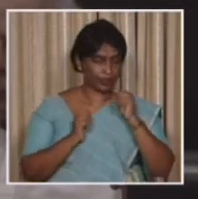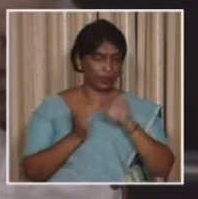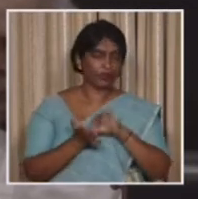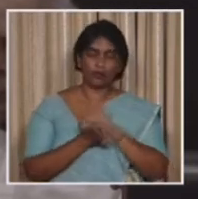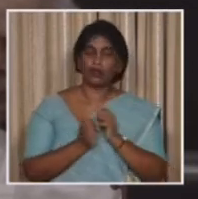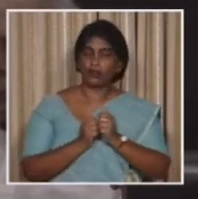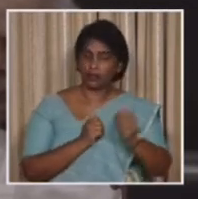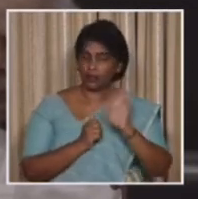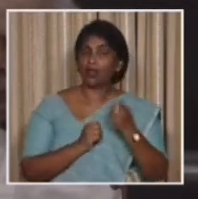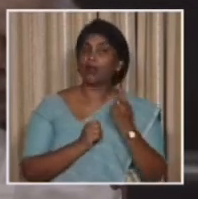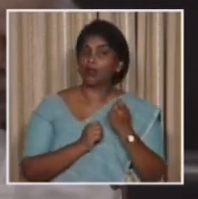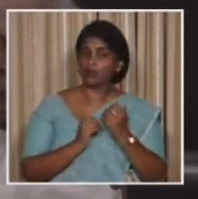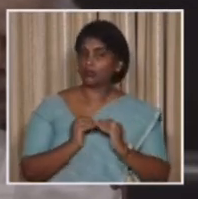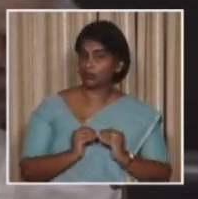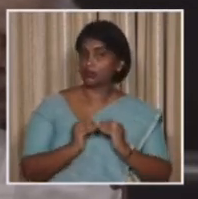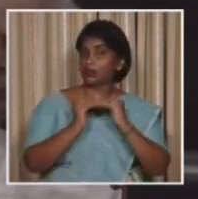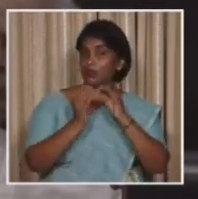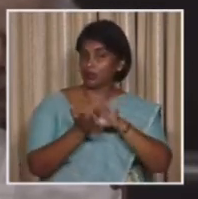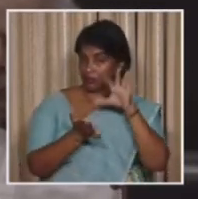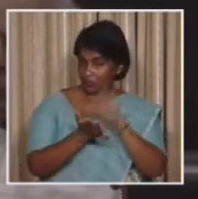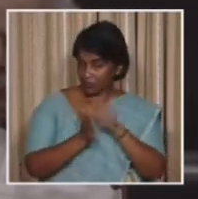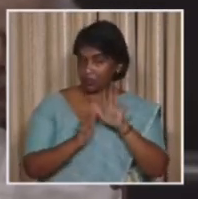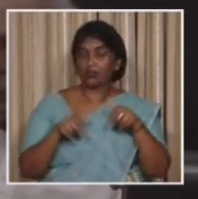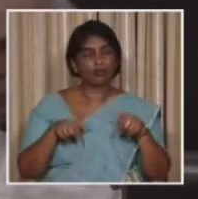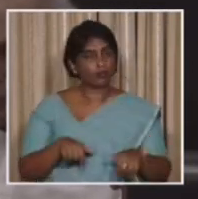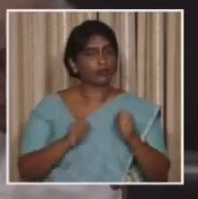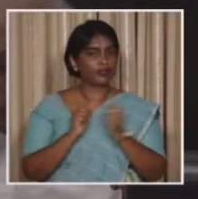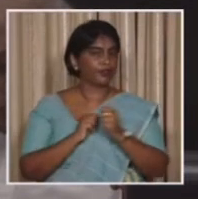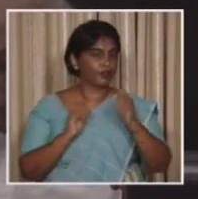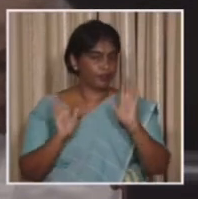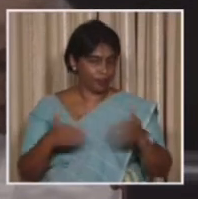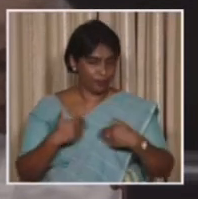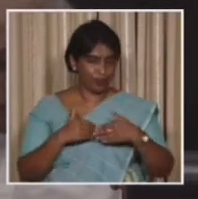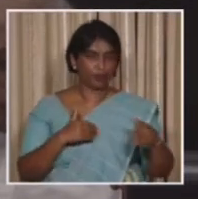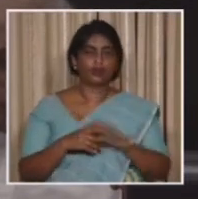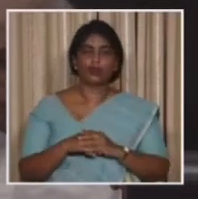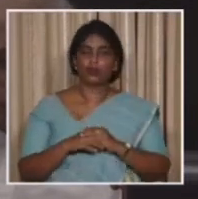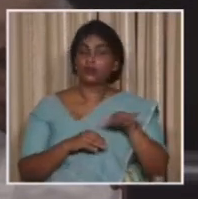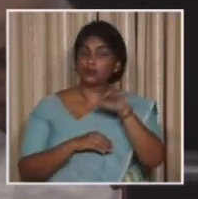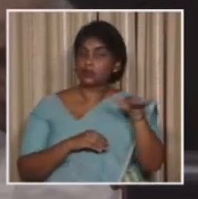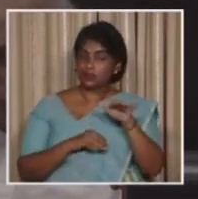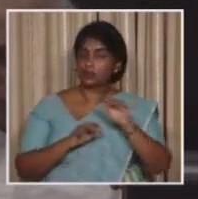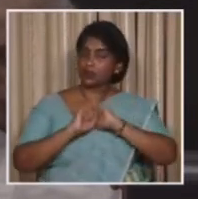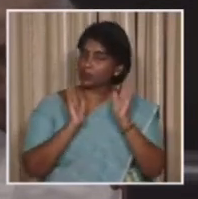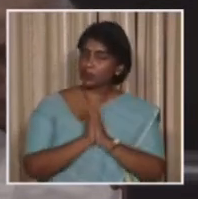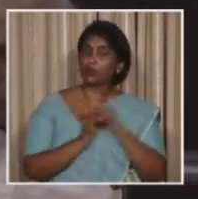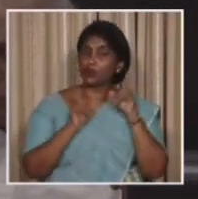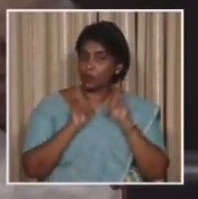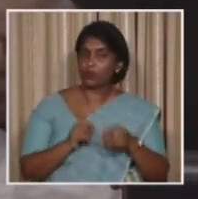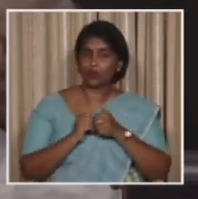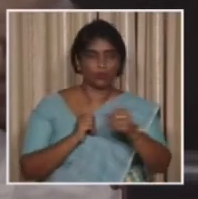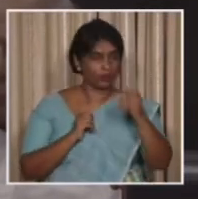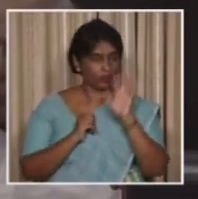කටයුතු කළා. ආර්ථික වර්ධනය තහවුරු කර ගැනීමට දැන් කටයුතු කරමින් සිටිනවා. සමාජයේ සෑම දෙනෙකුටම මෙමගින්